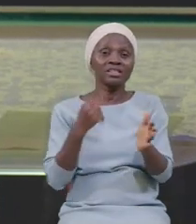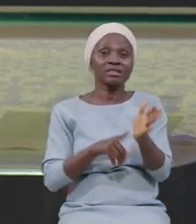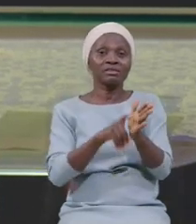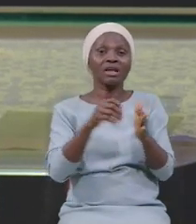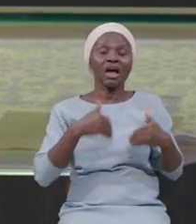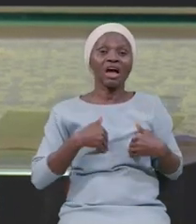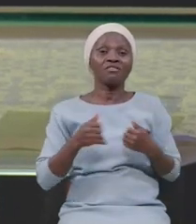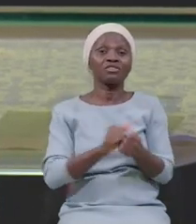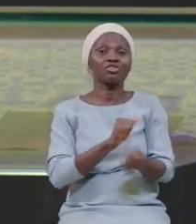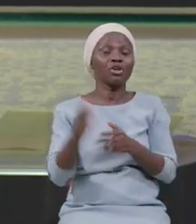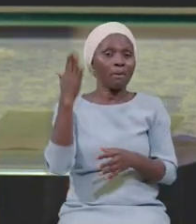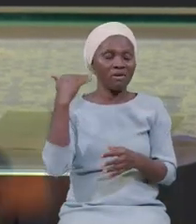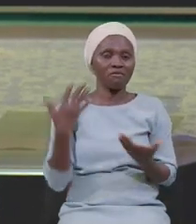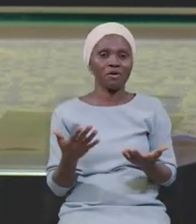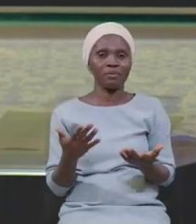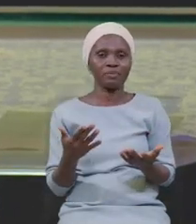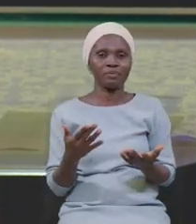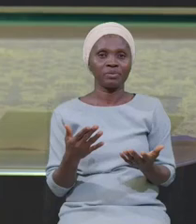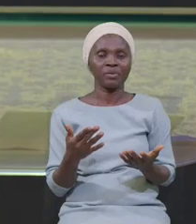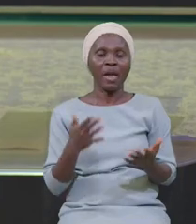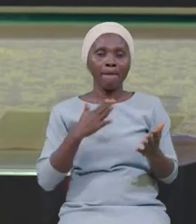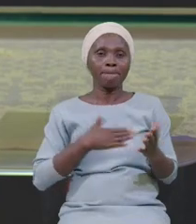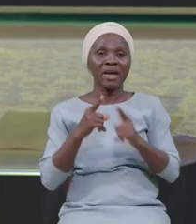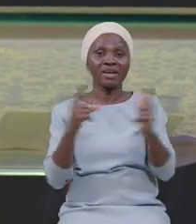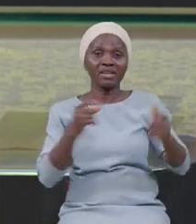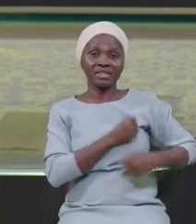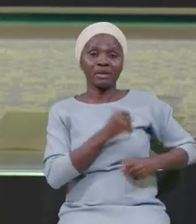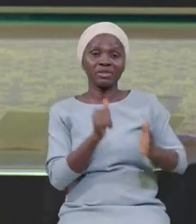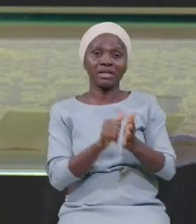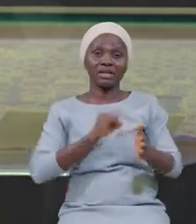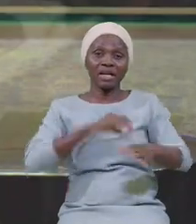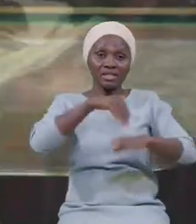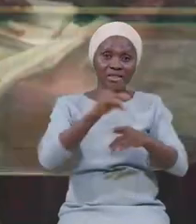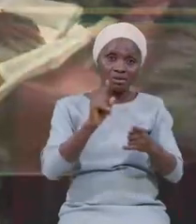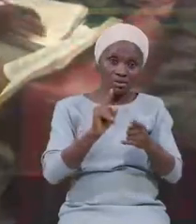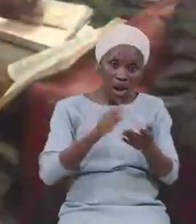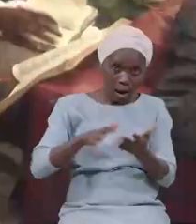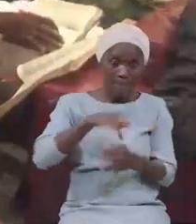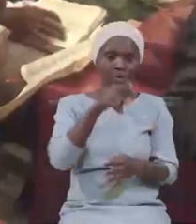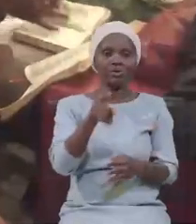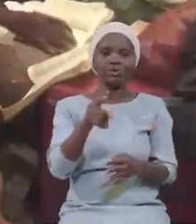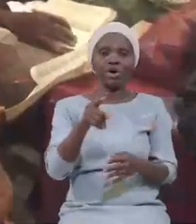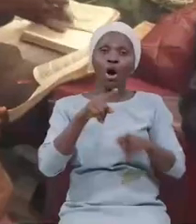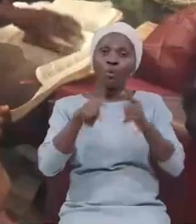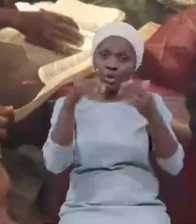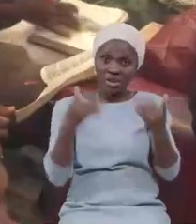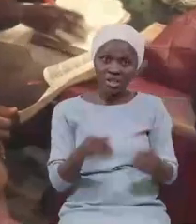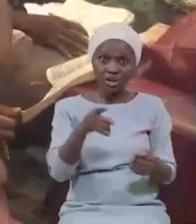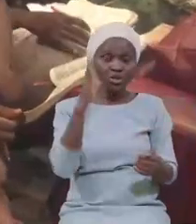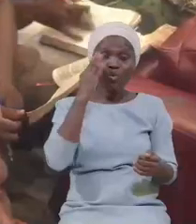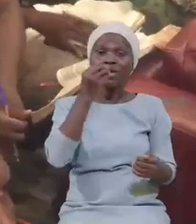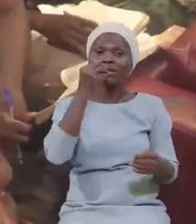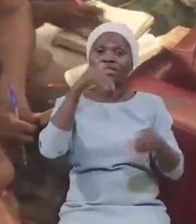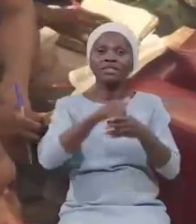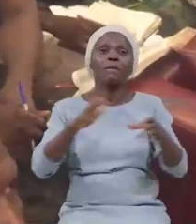Gazam, ma grande armée que j'avais envoyée contre vous. Vous mangerez. Si vous